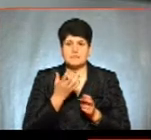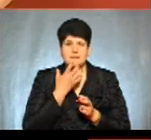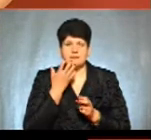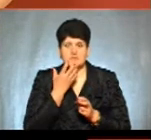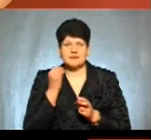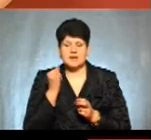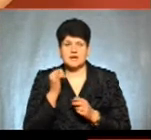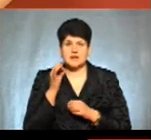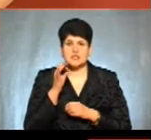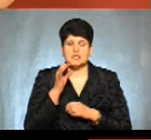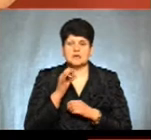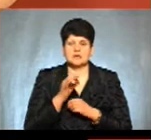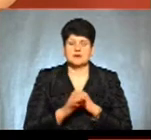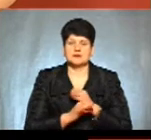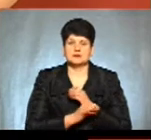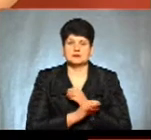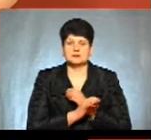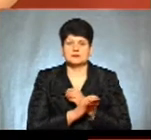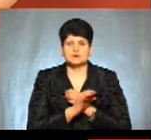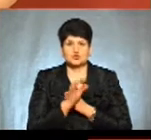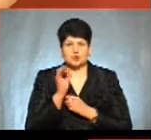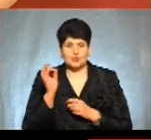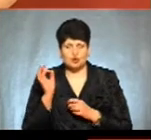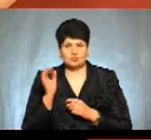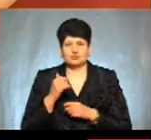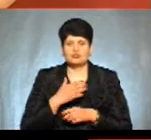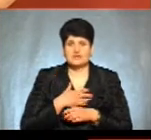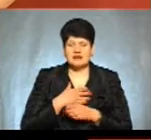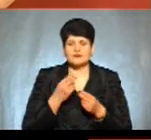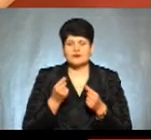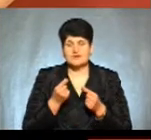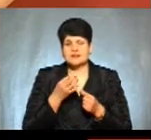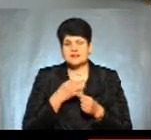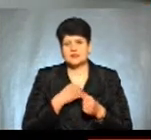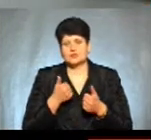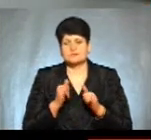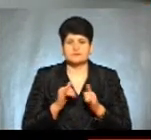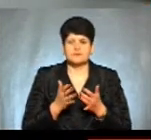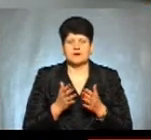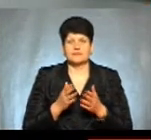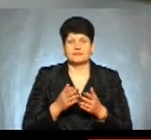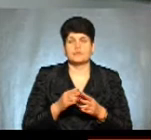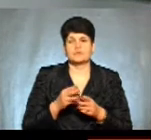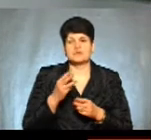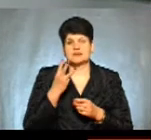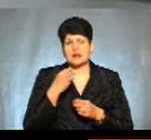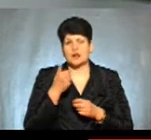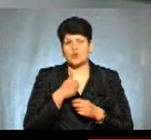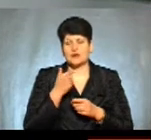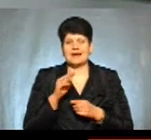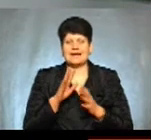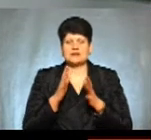сходу. Тобто в нас з фінансуванням все добре, так? З фінансуванням чи нас добре. Сказати по правді, за останні 3 роки взагалі лісове